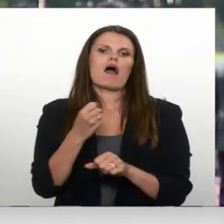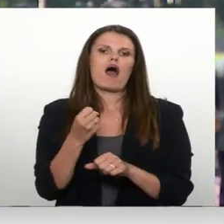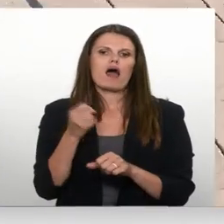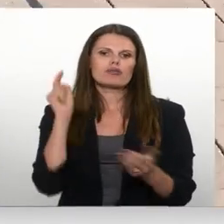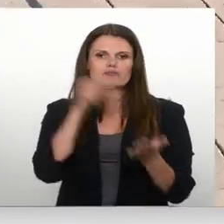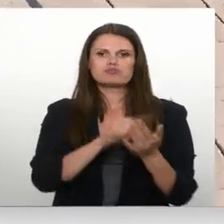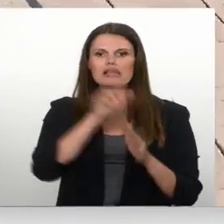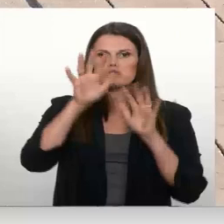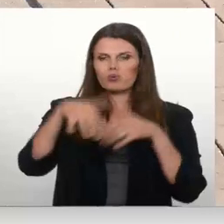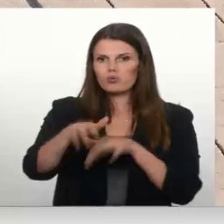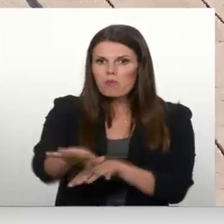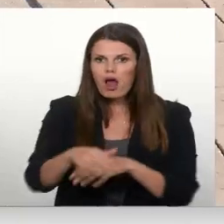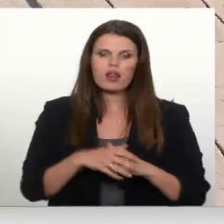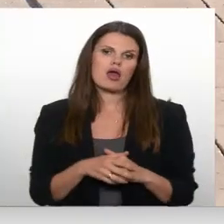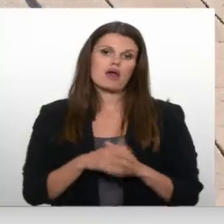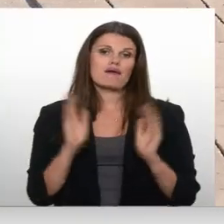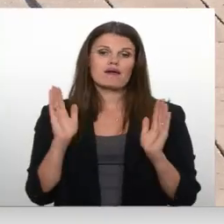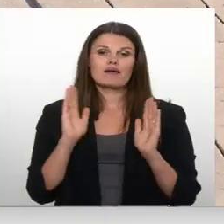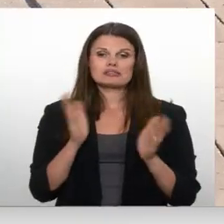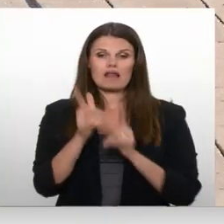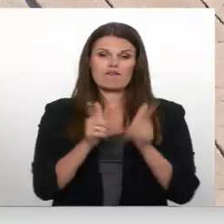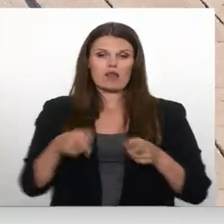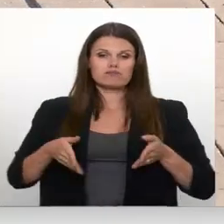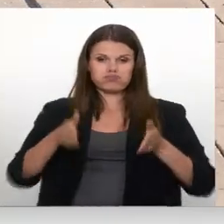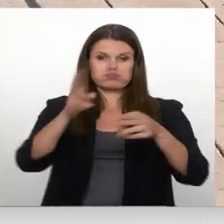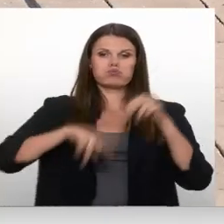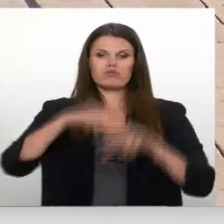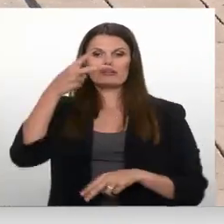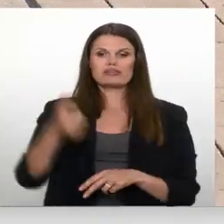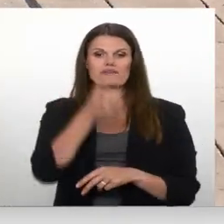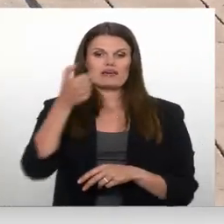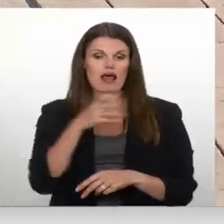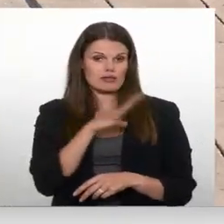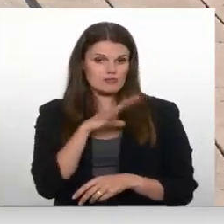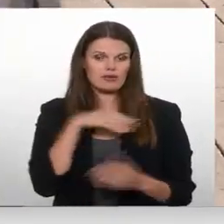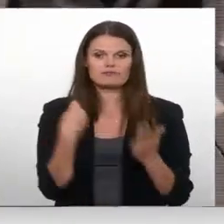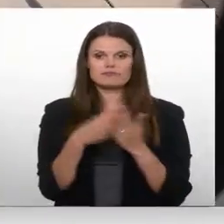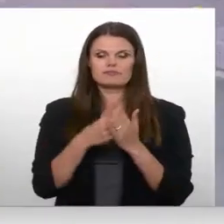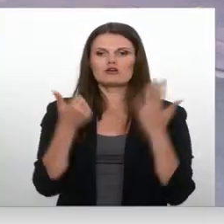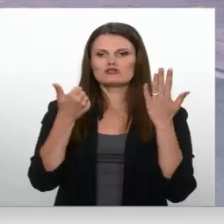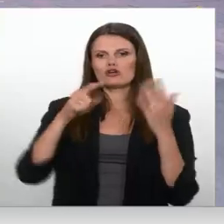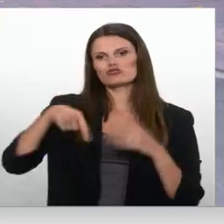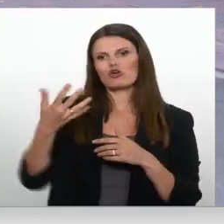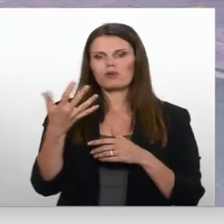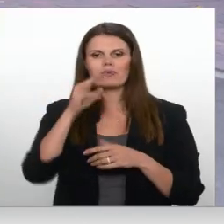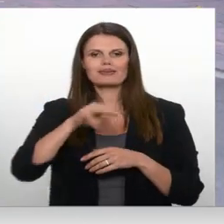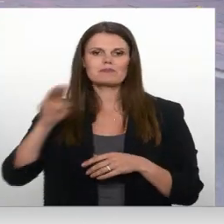līdz Pludmalē. Veloceļu būvēja gan arī 2 gadus un izmaksāja vairāk nekā 6,5 miljonus eiro.